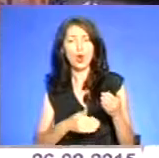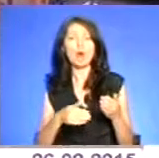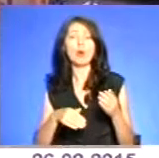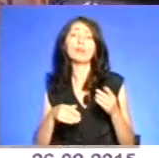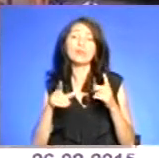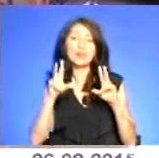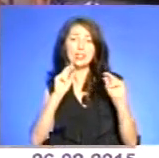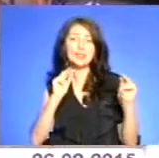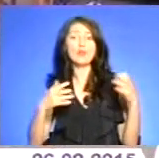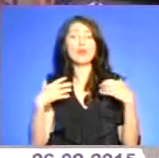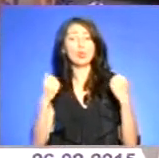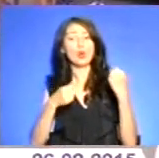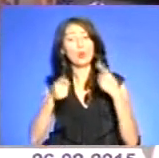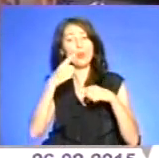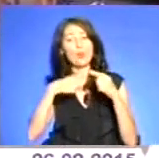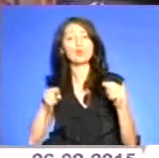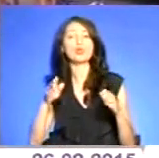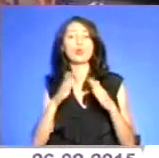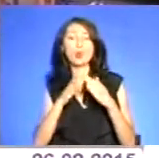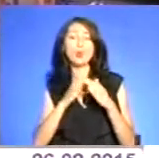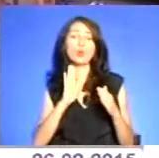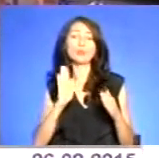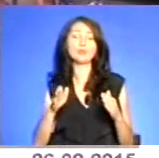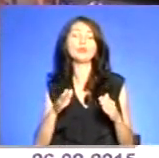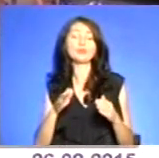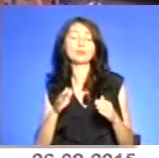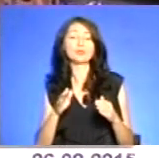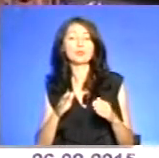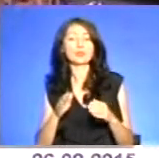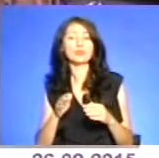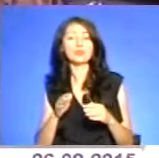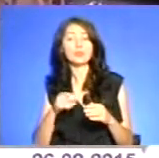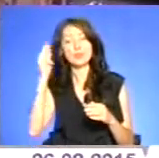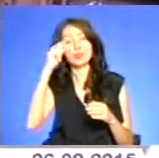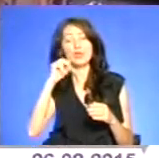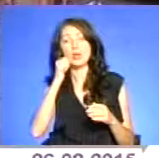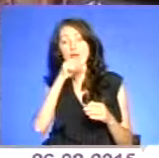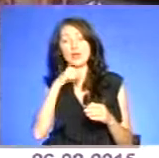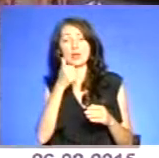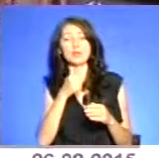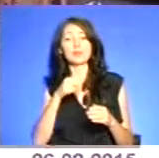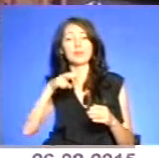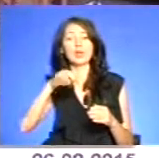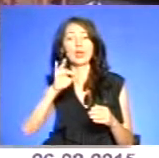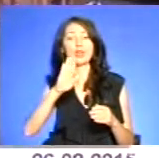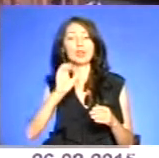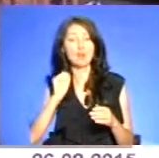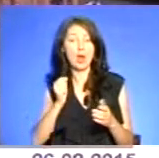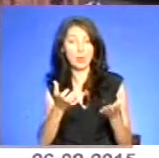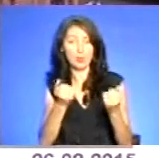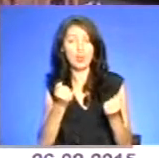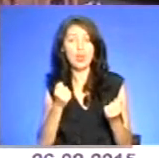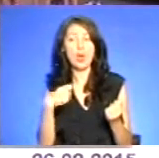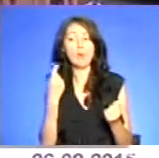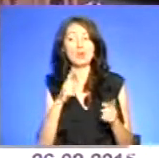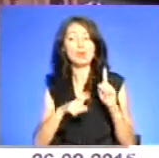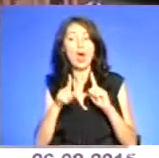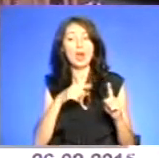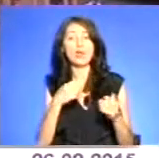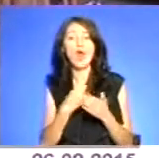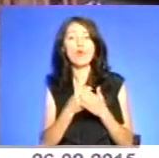і будуть нас доганяти навчальний рік. Приємно, що Литва приймає, а десь обласна рада з фонду депутатів знайшла